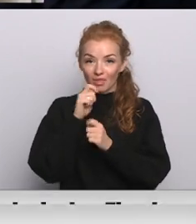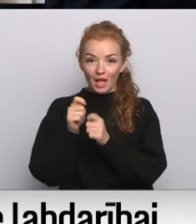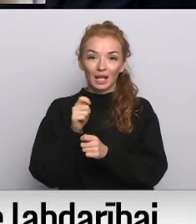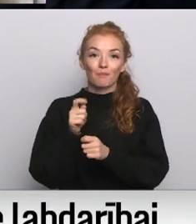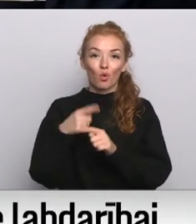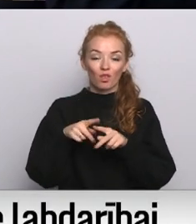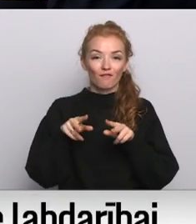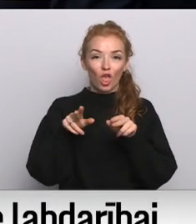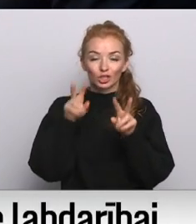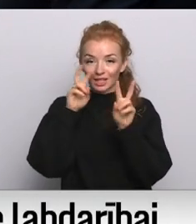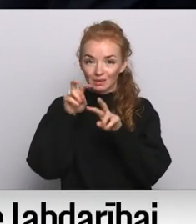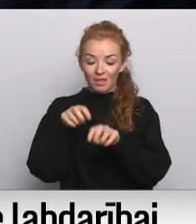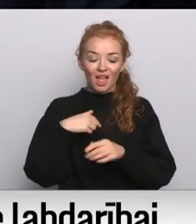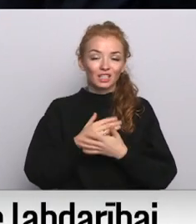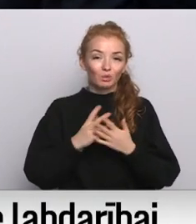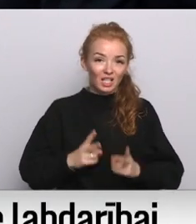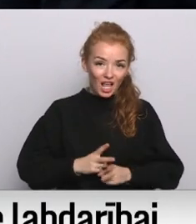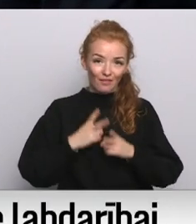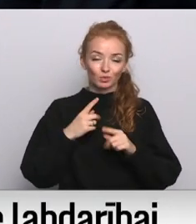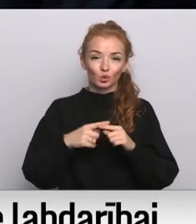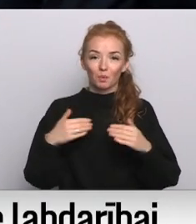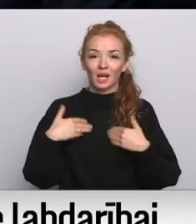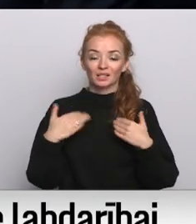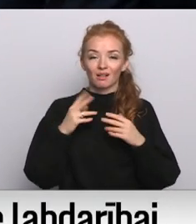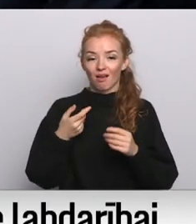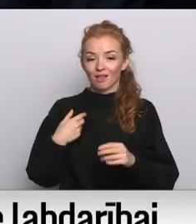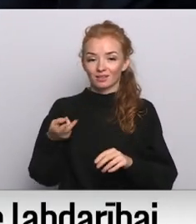ir iedvesmojoši. Esmu patiesi priecīgs, ka atnācu.